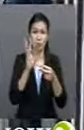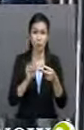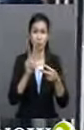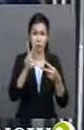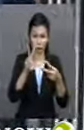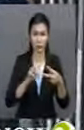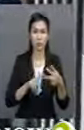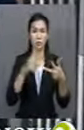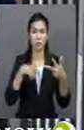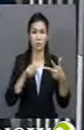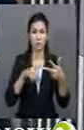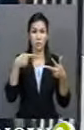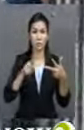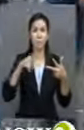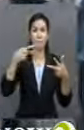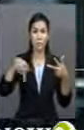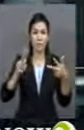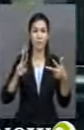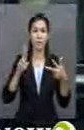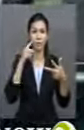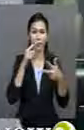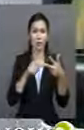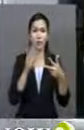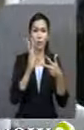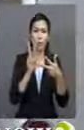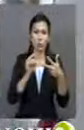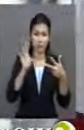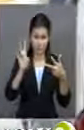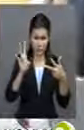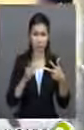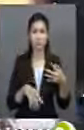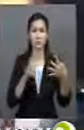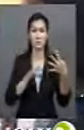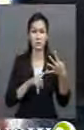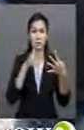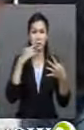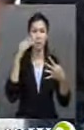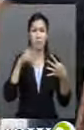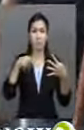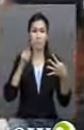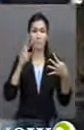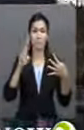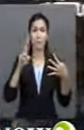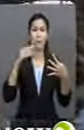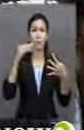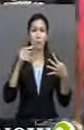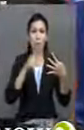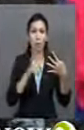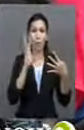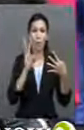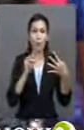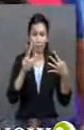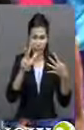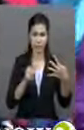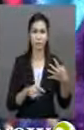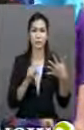ปีนายประภาสโรจนพิทักษ์อายุ67ปีนายปราโมทสังหารอายุ63